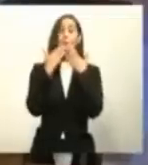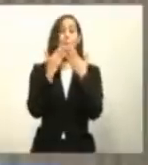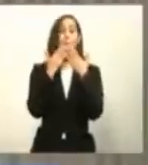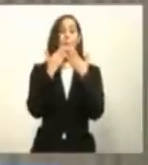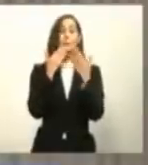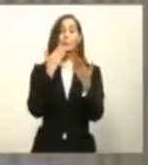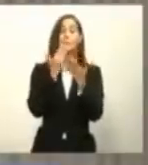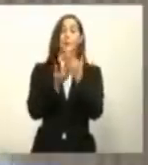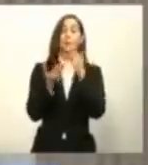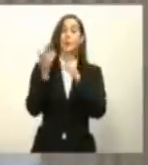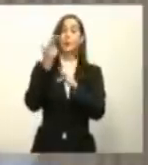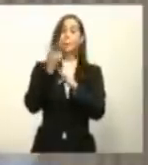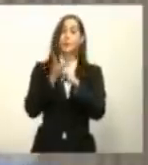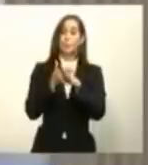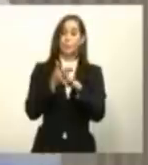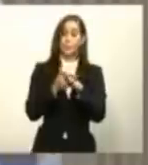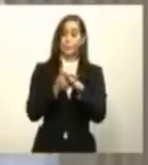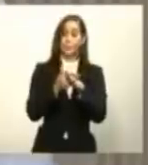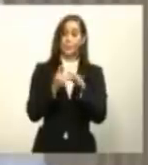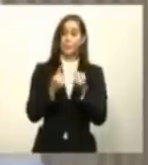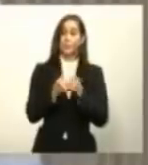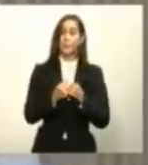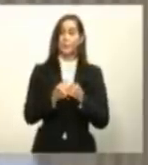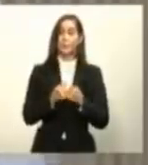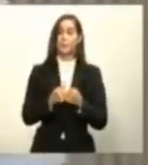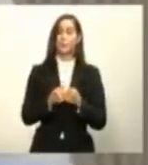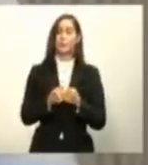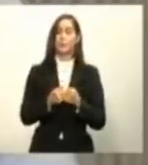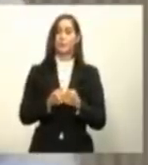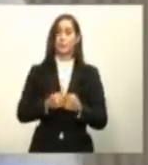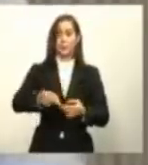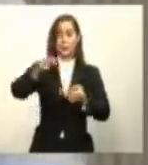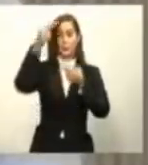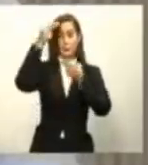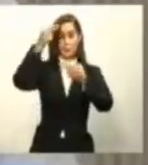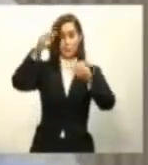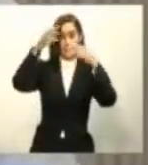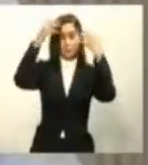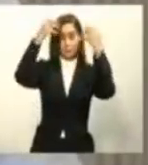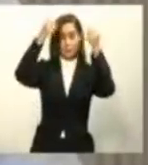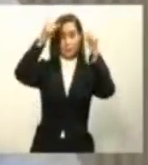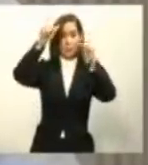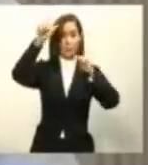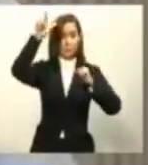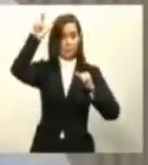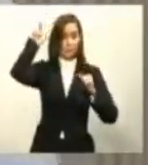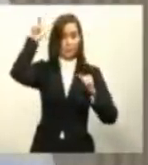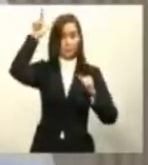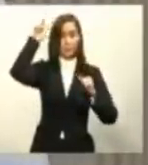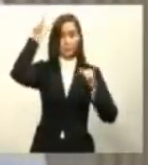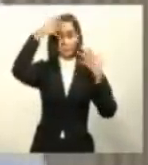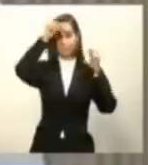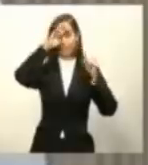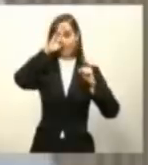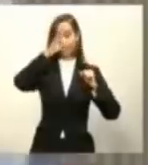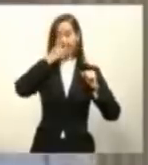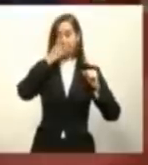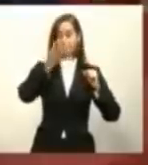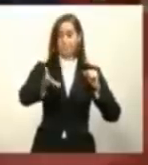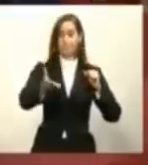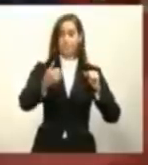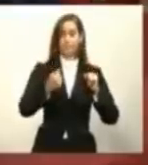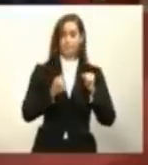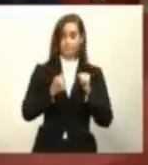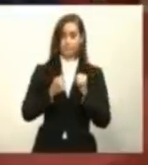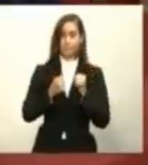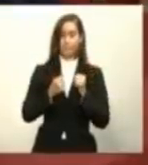dire drone ça yo poil arriver détecter tout haïtien cap essayer rentrer Saint-Domingue et illégal. Et